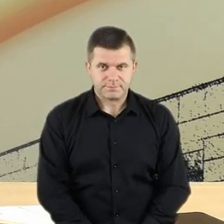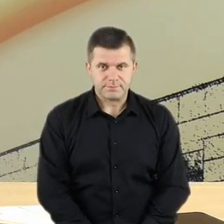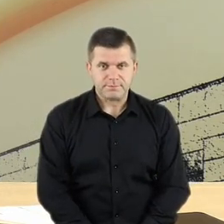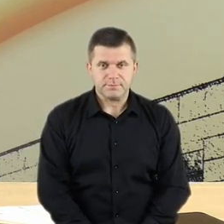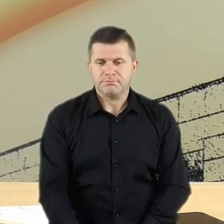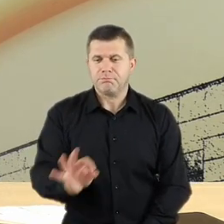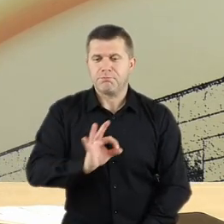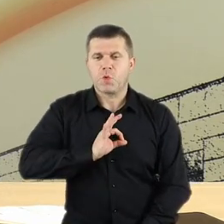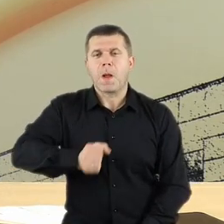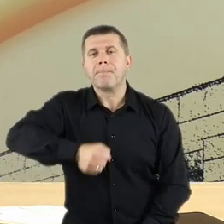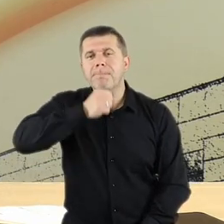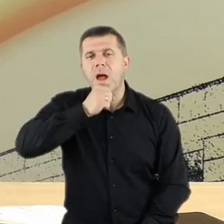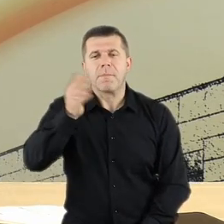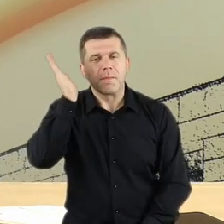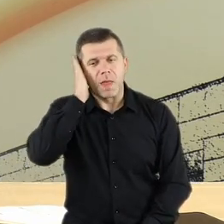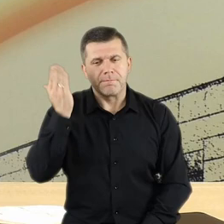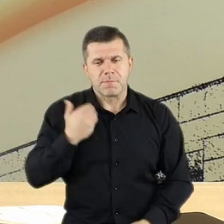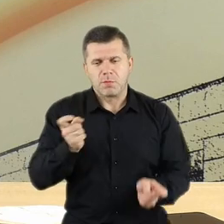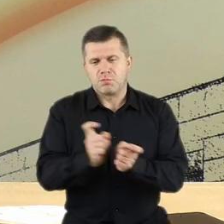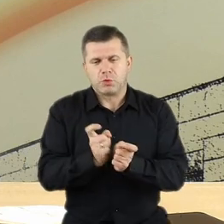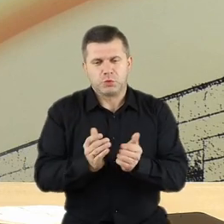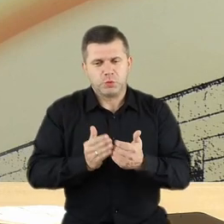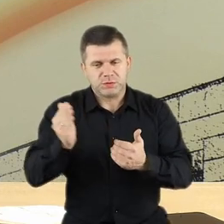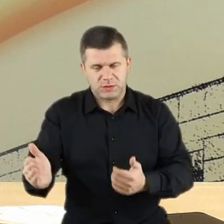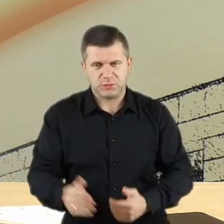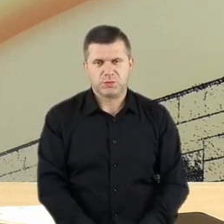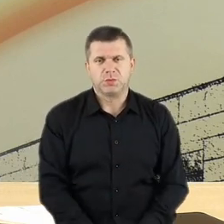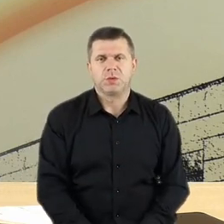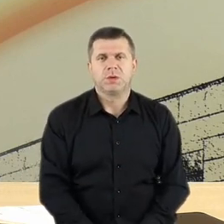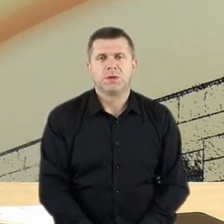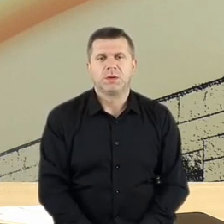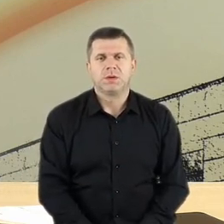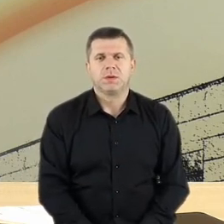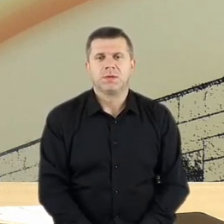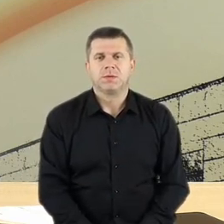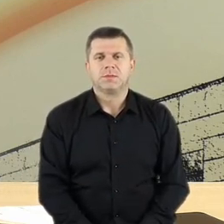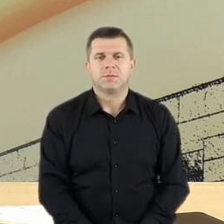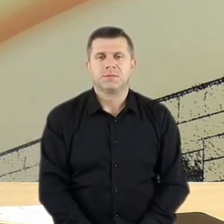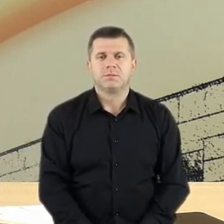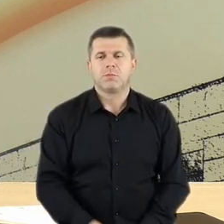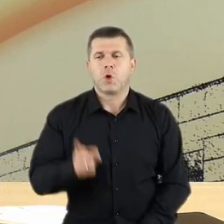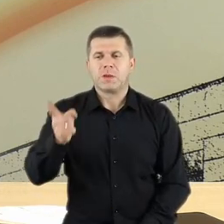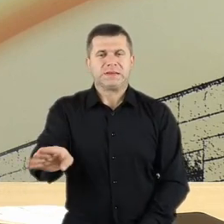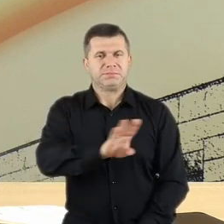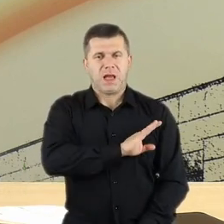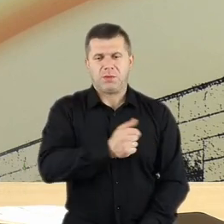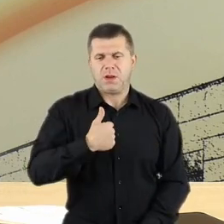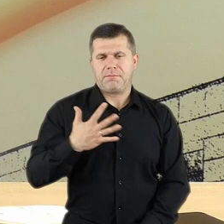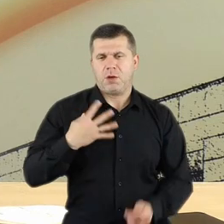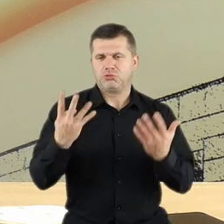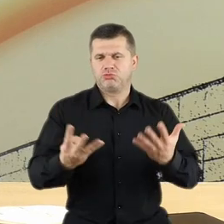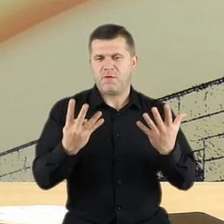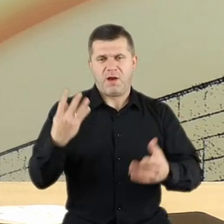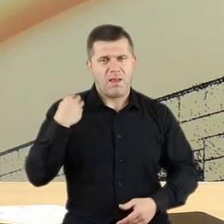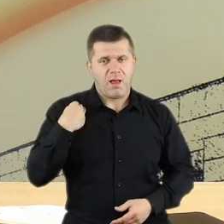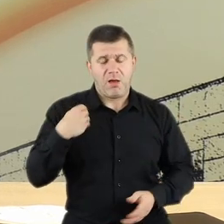moja babcia mieszkała po sąsiedzku co prawda na zmarła gdy ja miałam 9